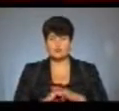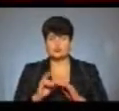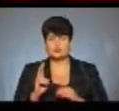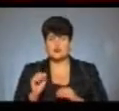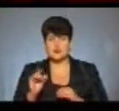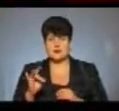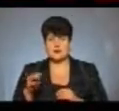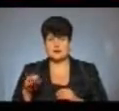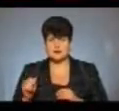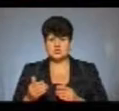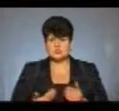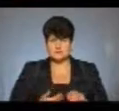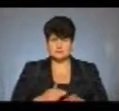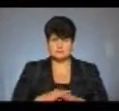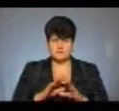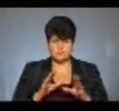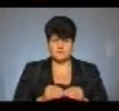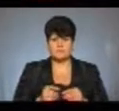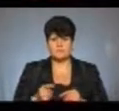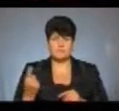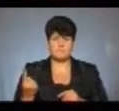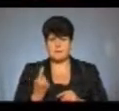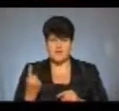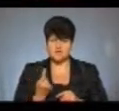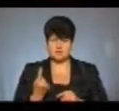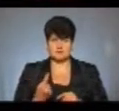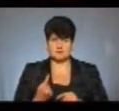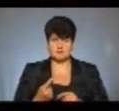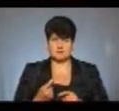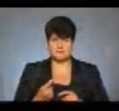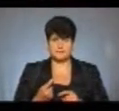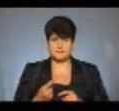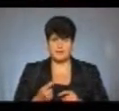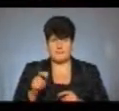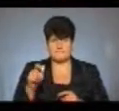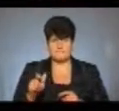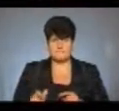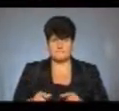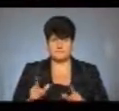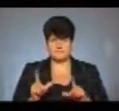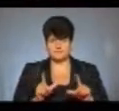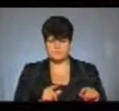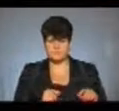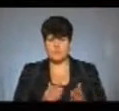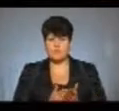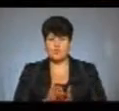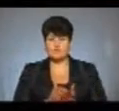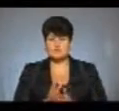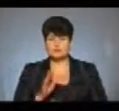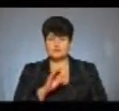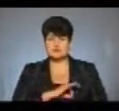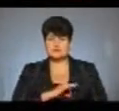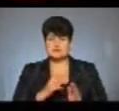«Карітас» «Життя в повноті». Чоловік став першим пасажиром спецавтомобіля. Послугами цього автомобіля